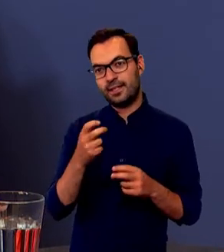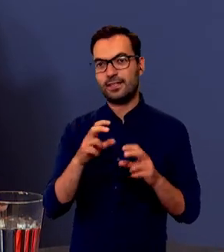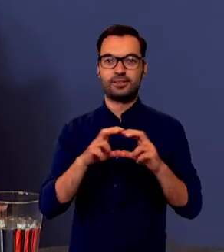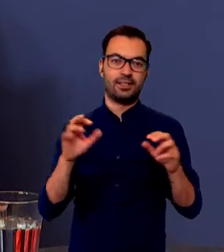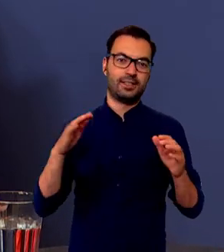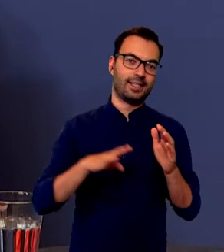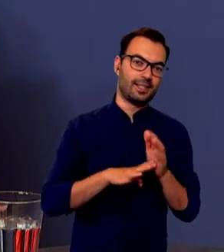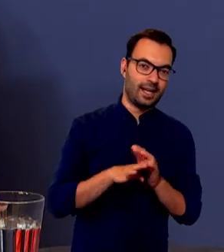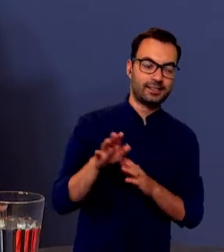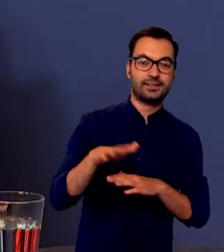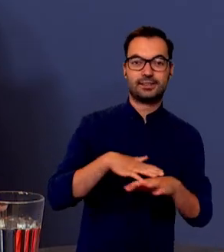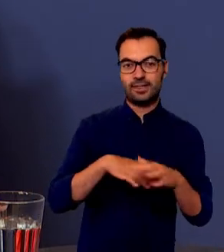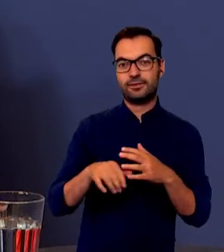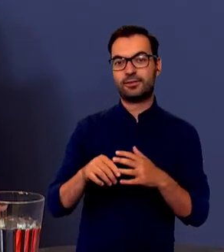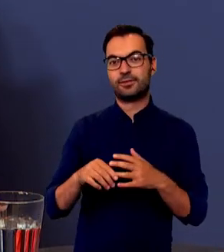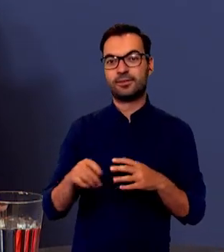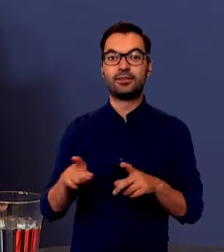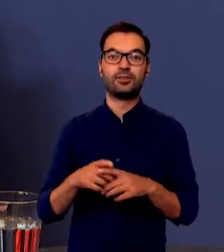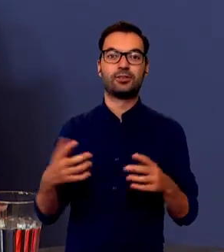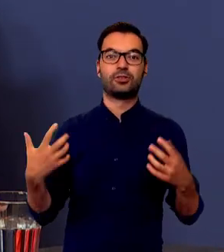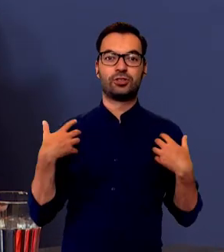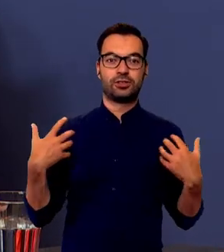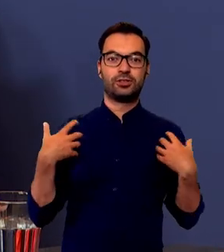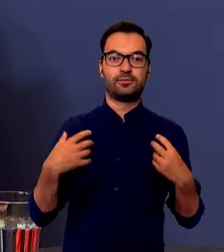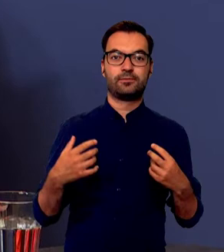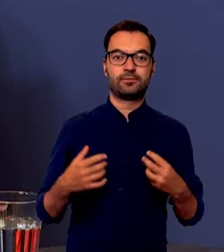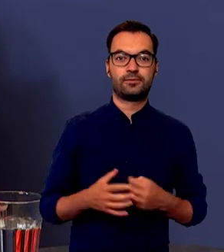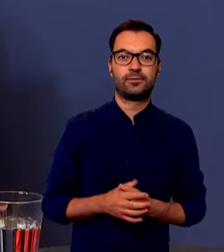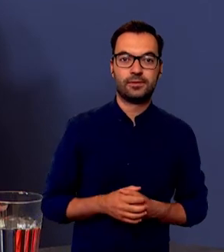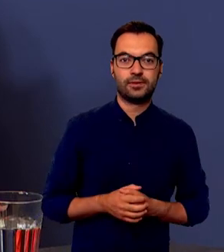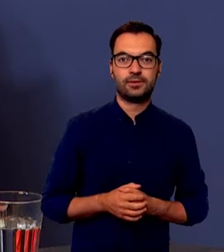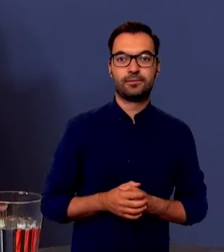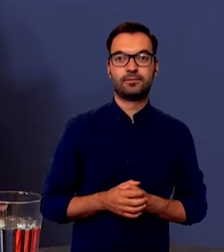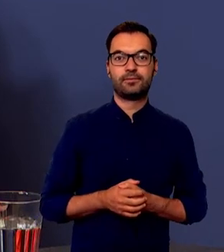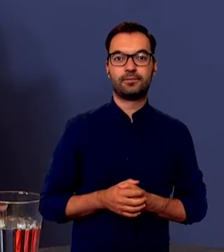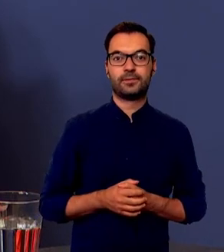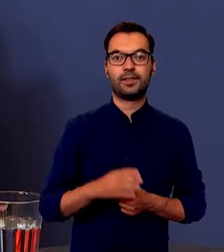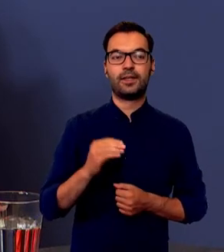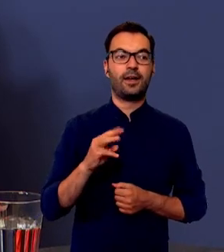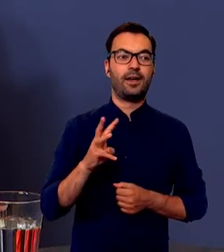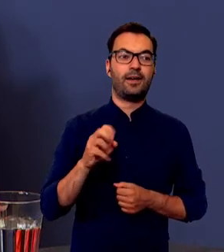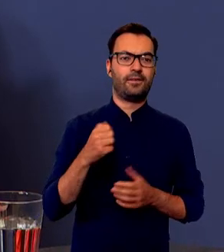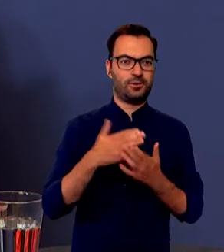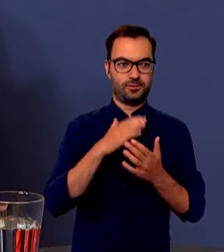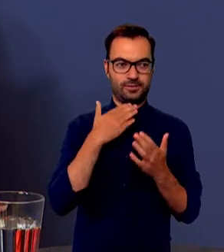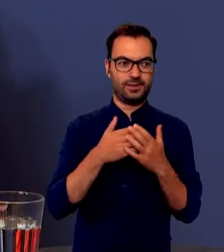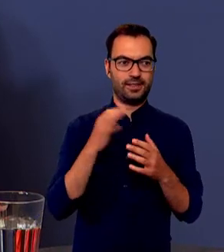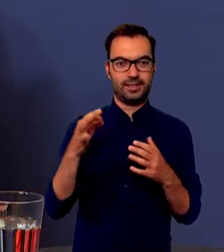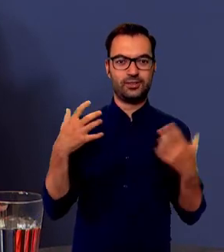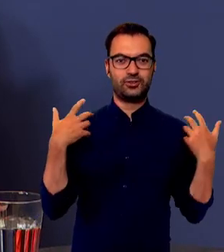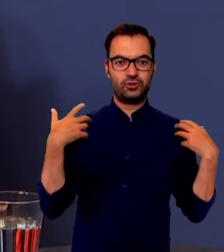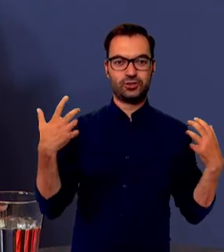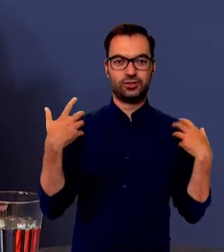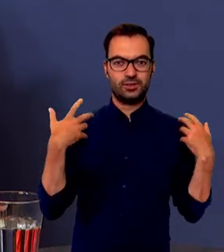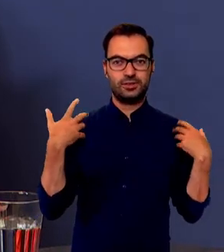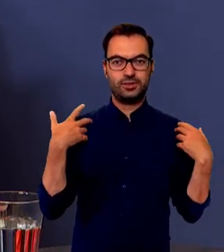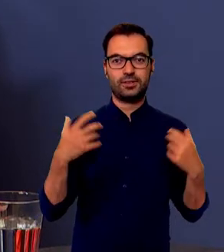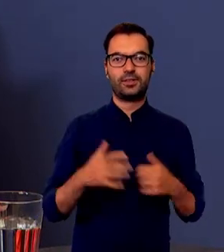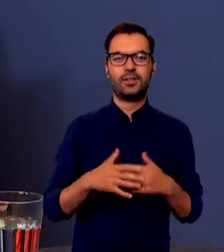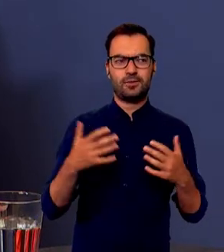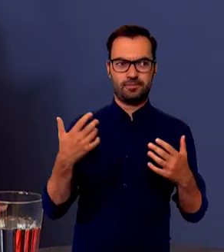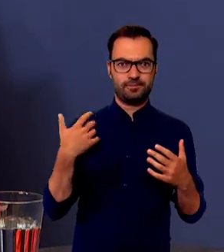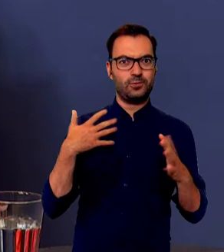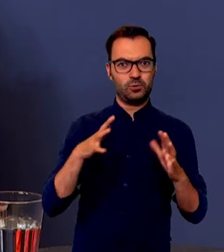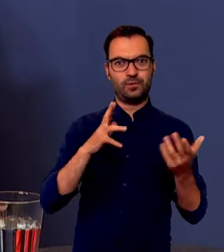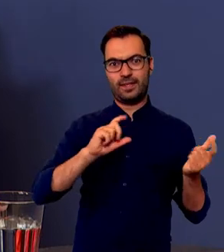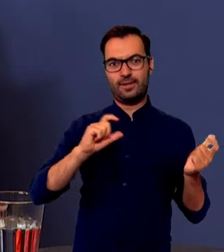karierze zawodowej, ale w ogóle też w życiu, które sprawiły, że są tutaj, gdzie są. Ewa już zdradziła, że u niej tych punktów zwrotnych